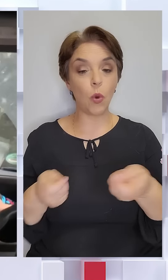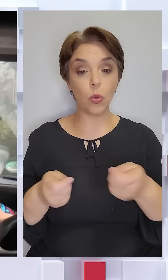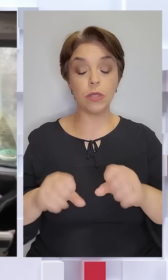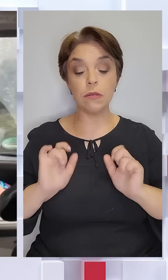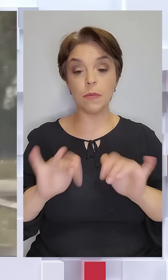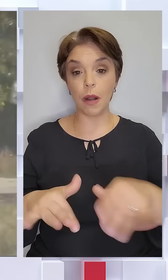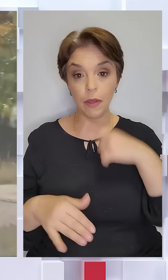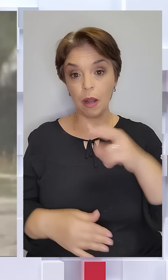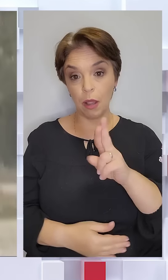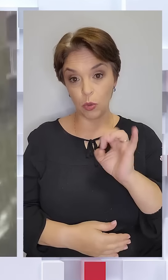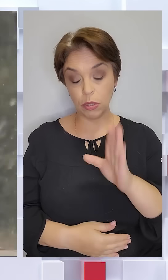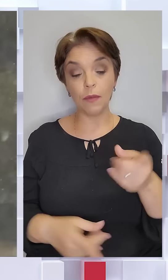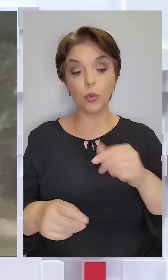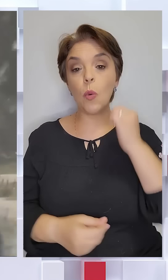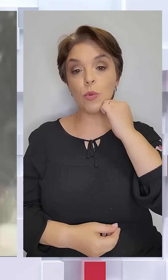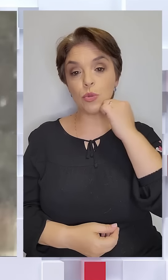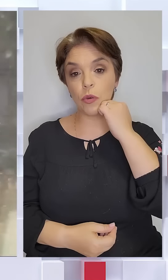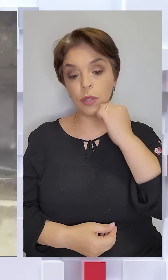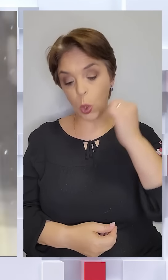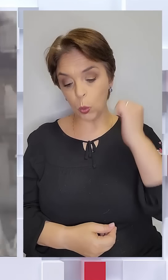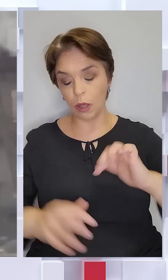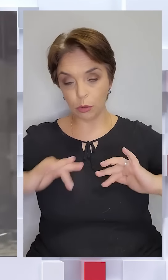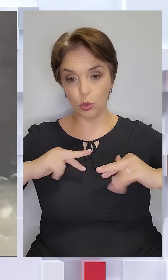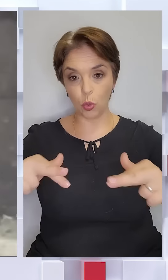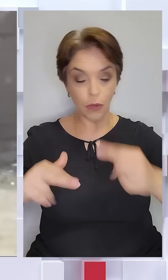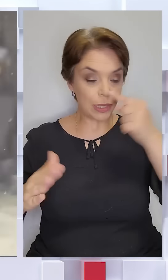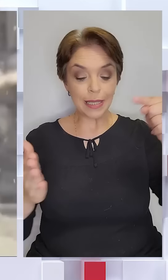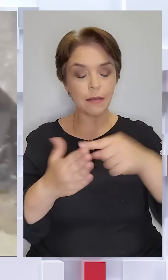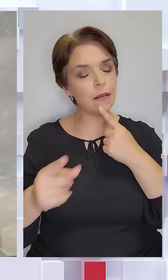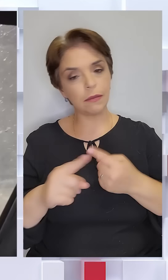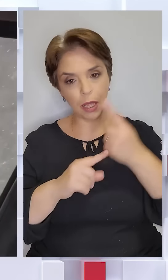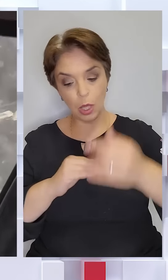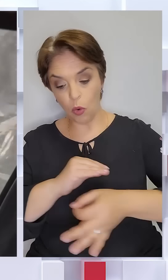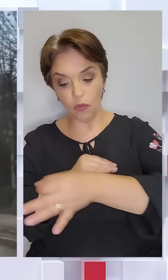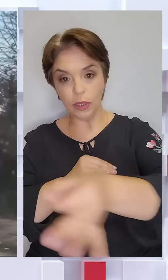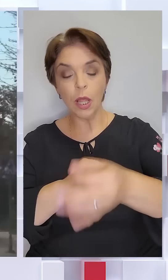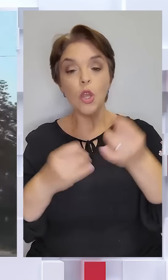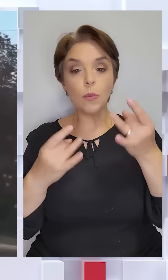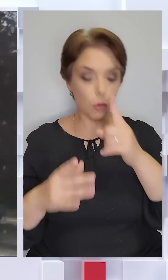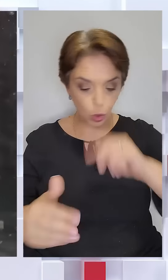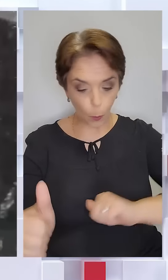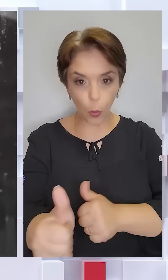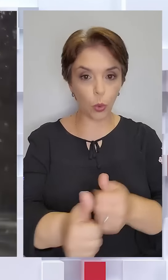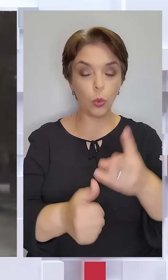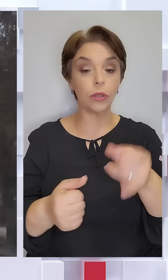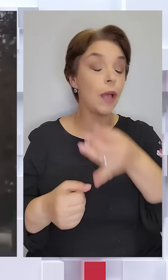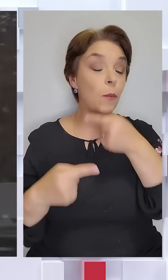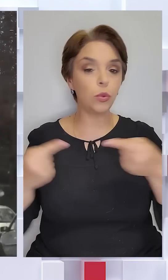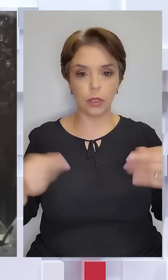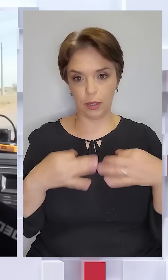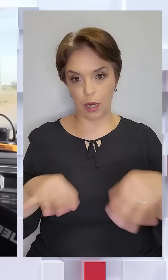евакуаційній справі, зізнається Ярослав, то московицькі ударні дрони. Вони залітають далеко у тил і просто полюють на